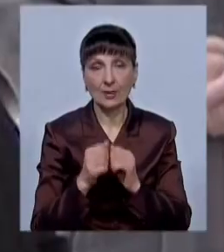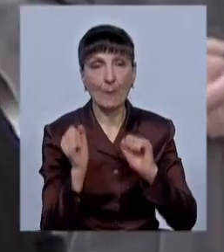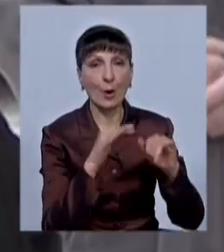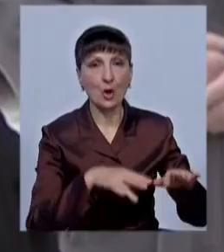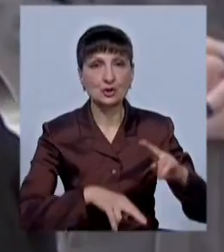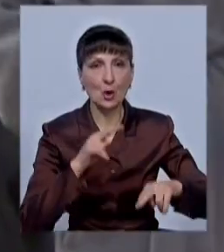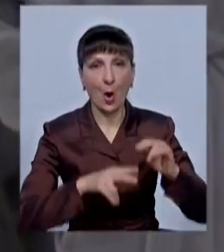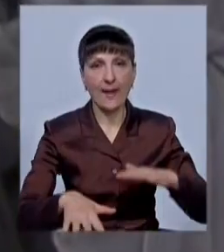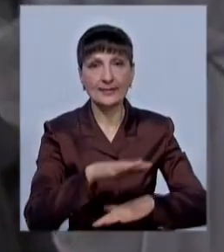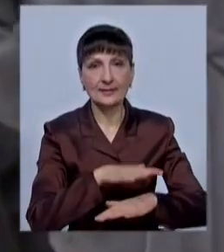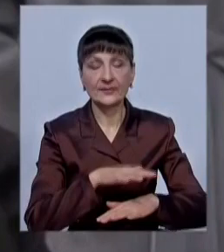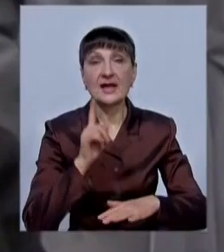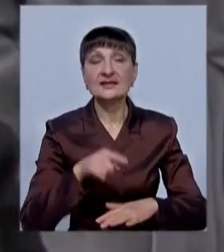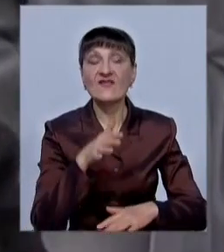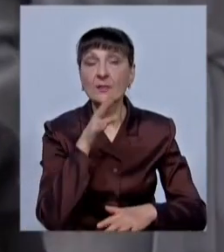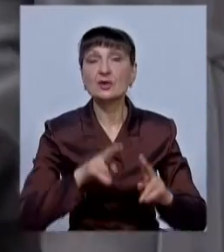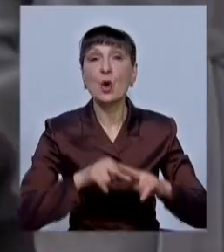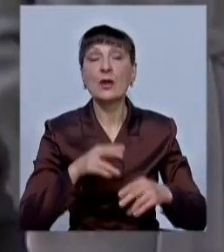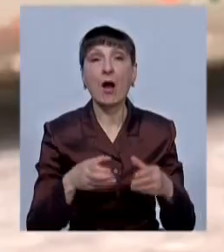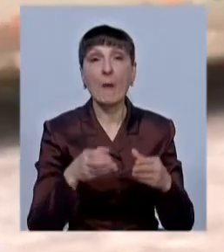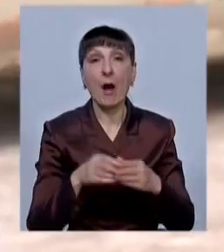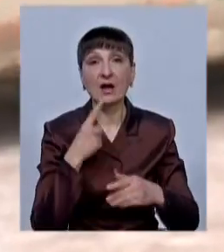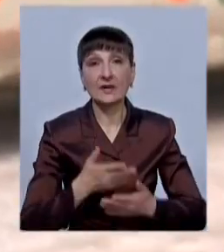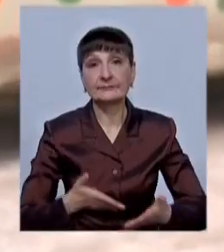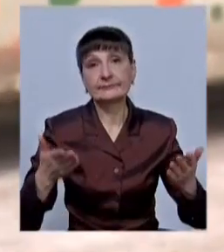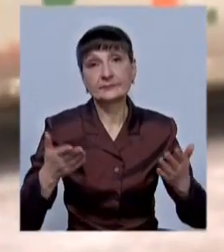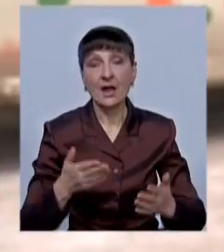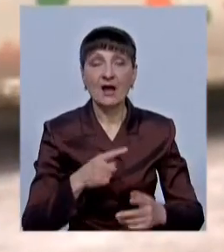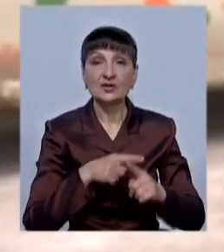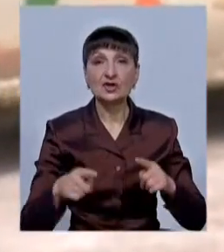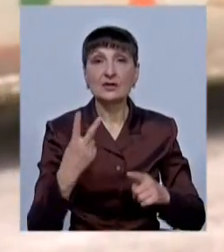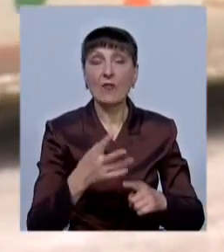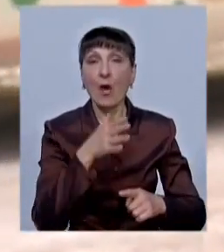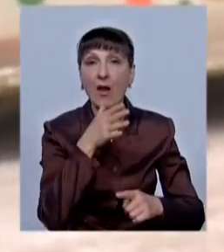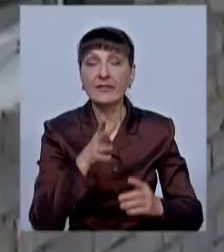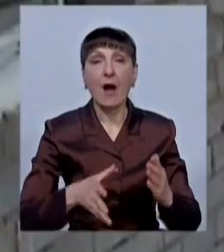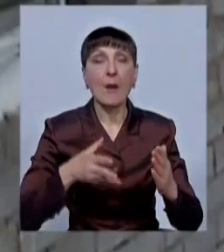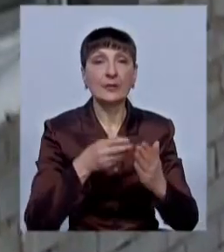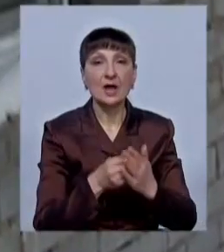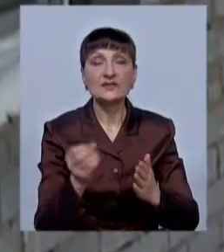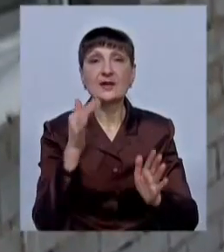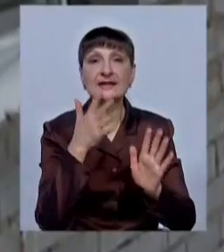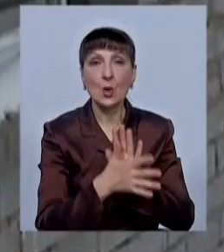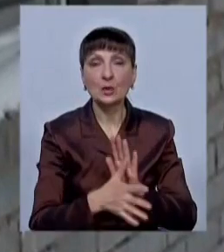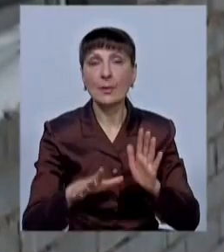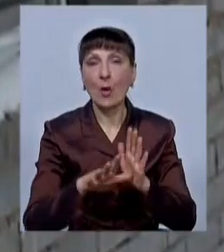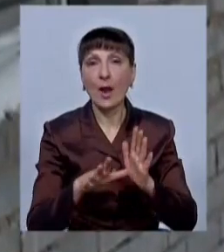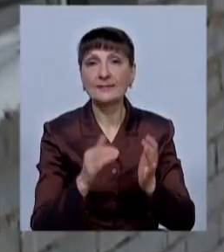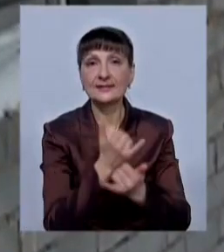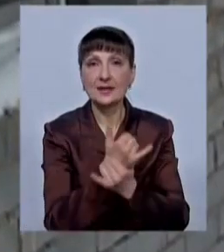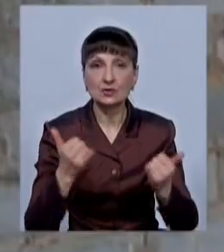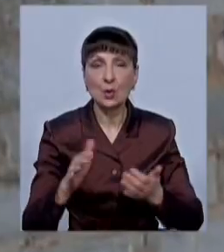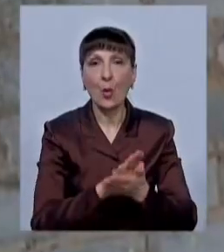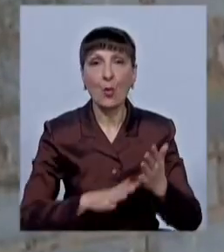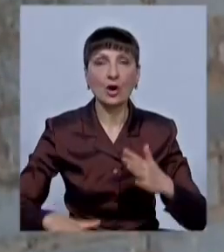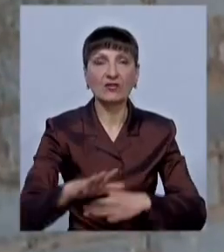строительной площадкой. Тем временем застройщик разводит руками. Говорит, что в течение 2 лет оплачивал все расходы по электроснабжению, уборке